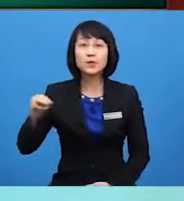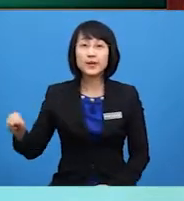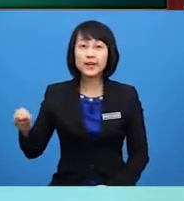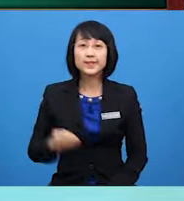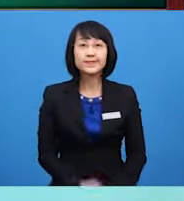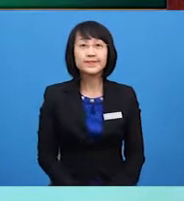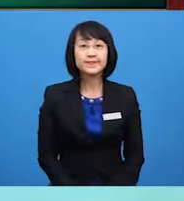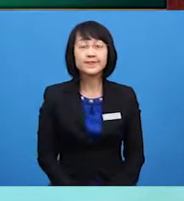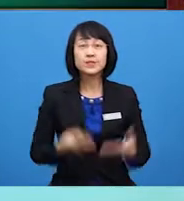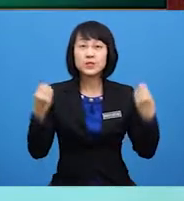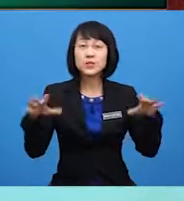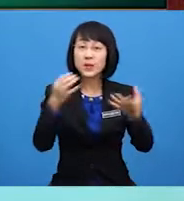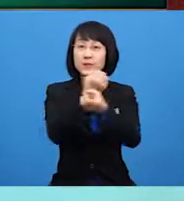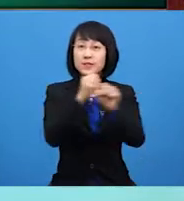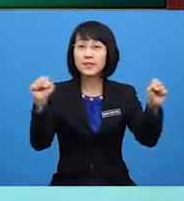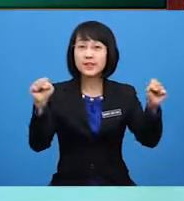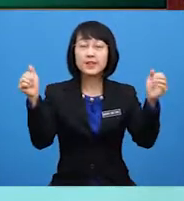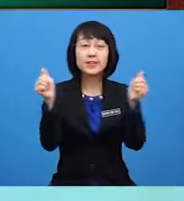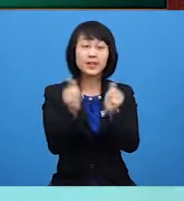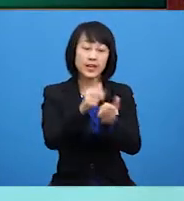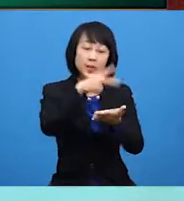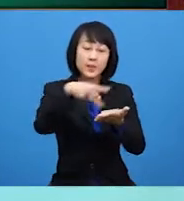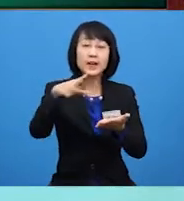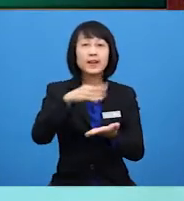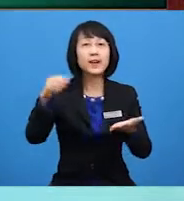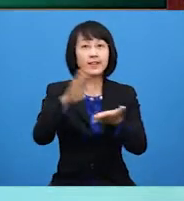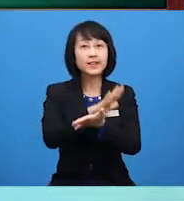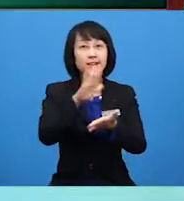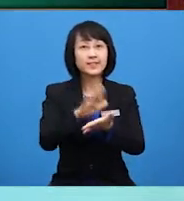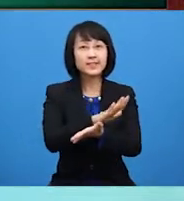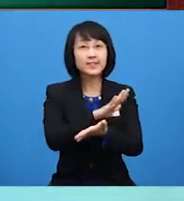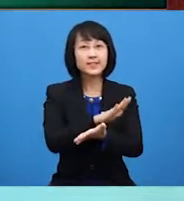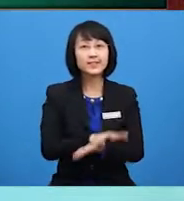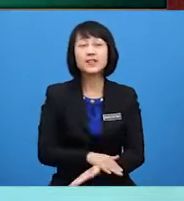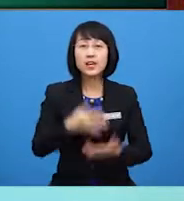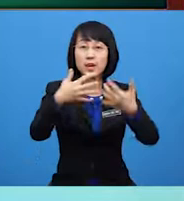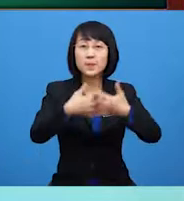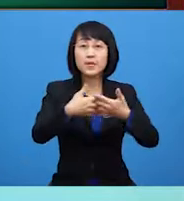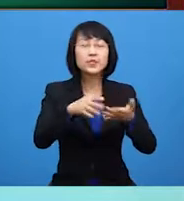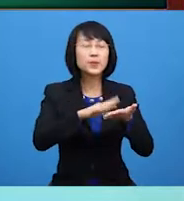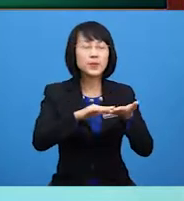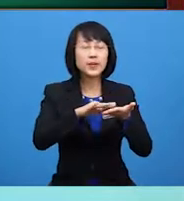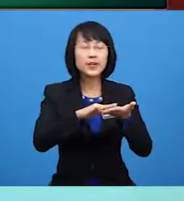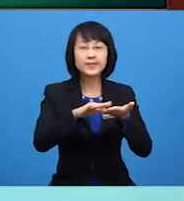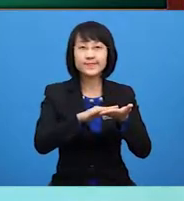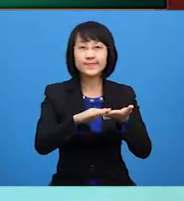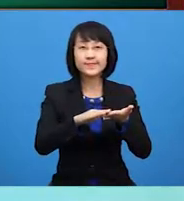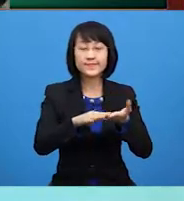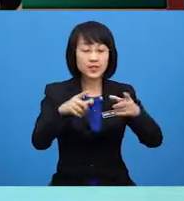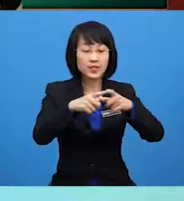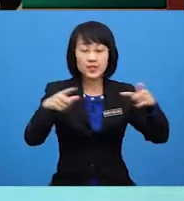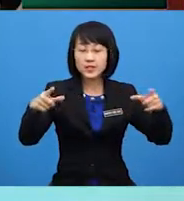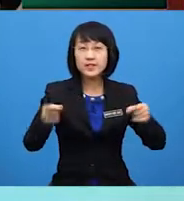murid-murid telah bersedia dengan pen dan kertas, mesin braille ataupun slate